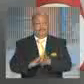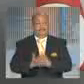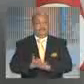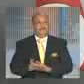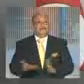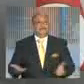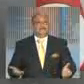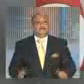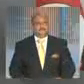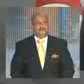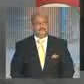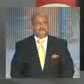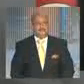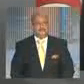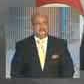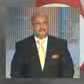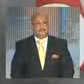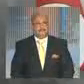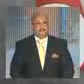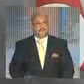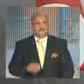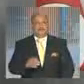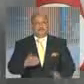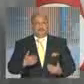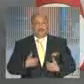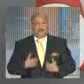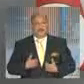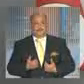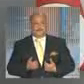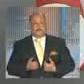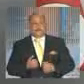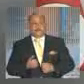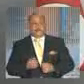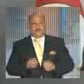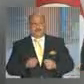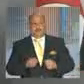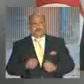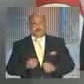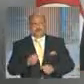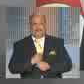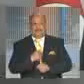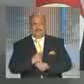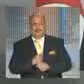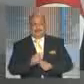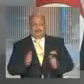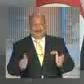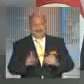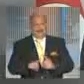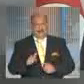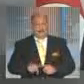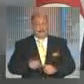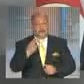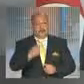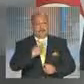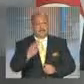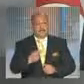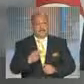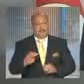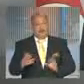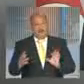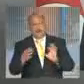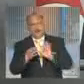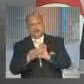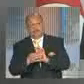25 مارس 2013. راسلنا وزارتنا عن طريق مدير العام للشؤون القانونية باش يرفع القضية، ورفعت القضية باسم